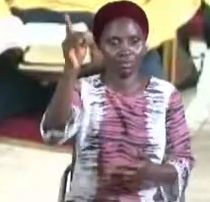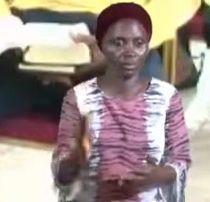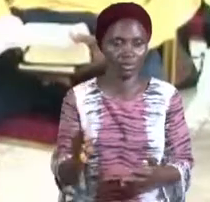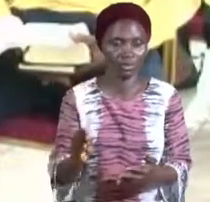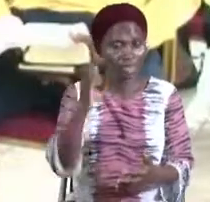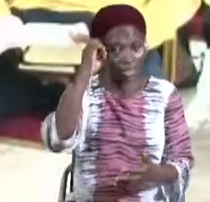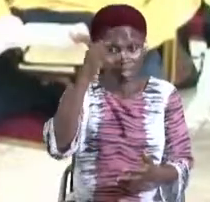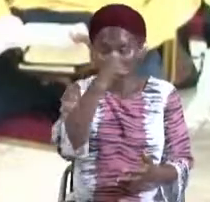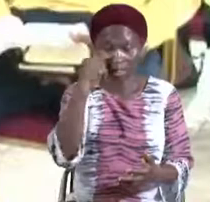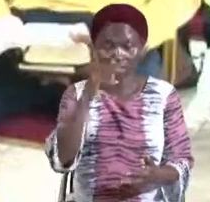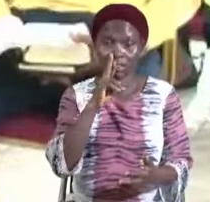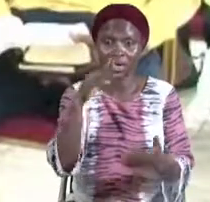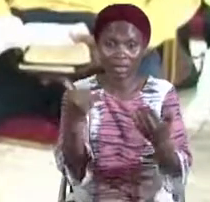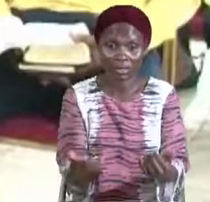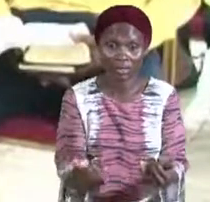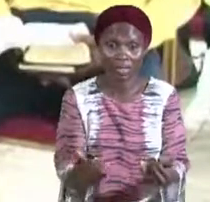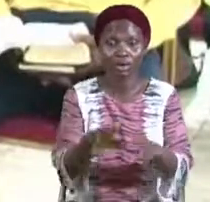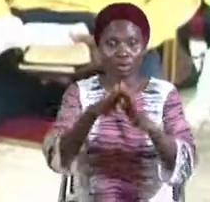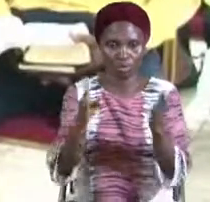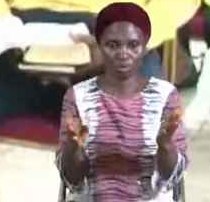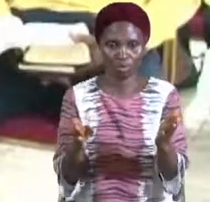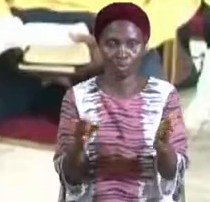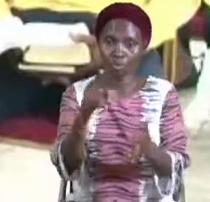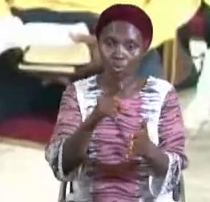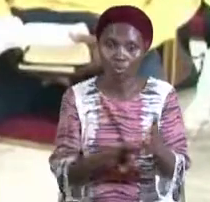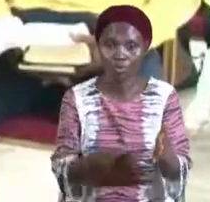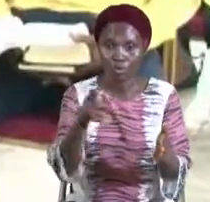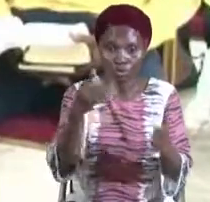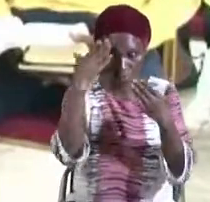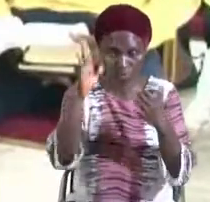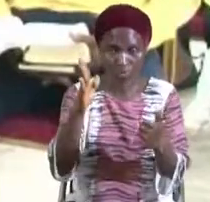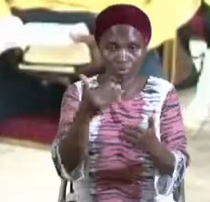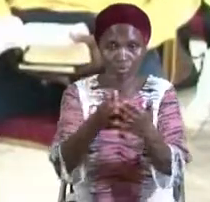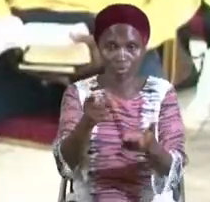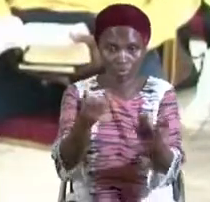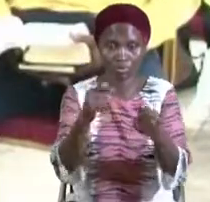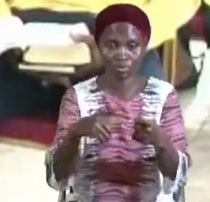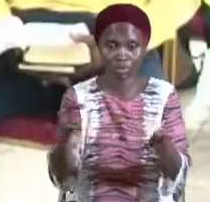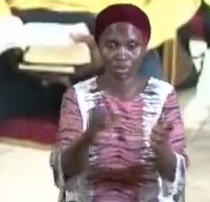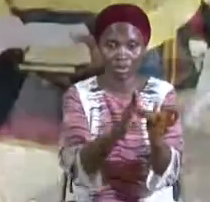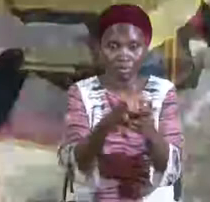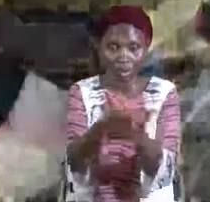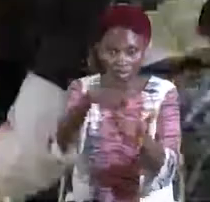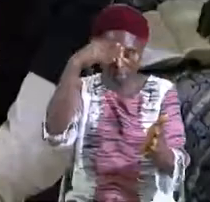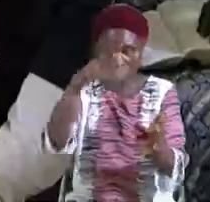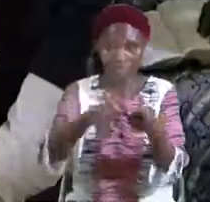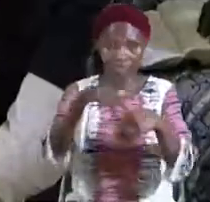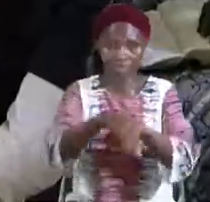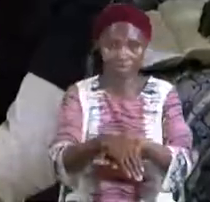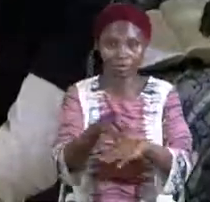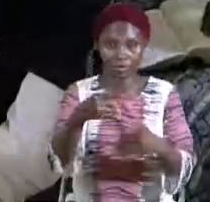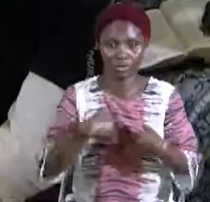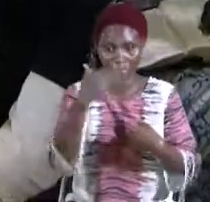tu ne connaissais pas avant de venir à l'étude biblique ce soir, tu le connais. Tes yeux sont ouverts.